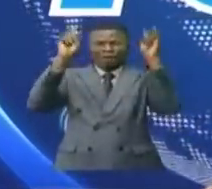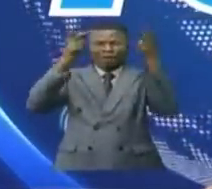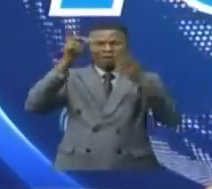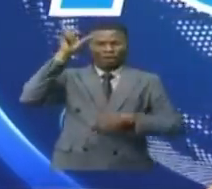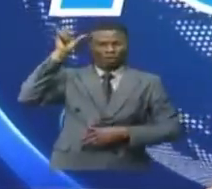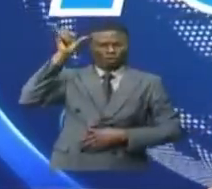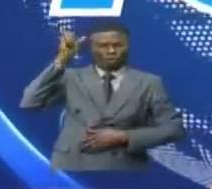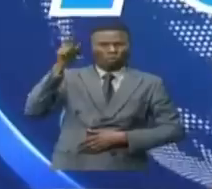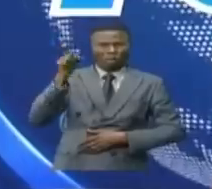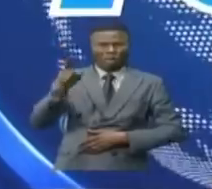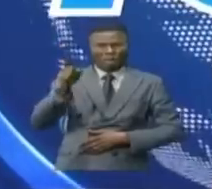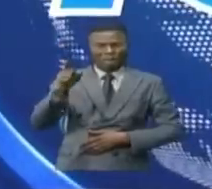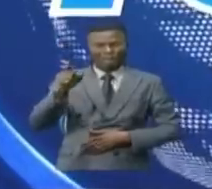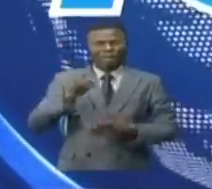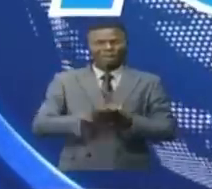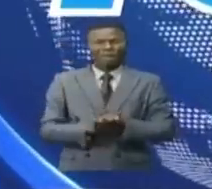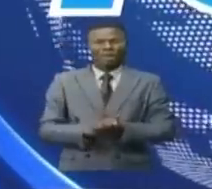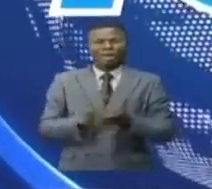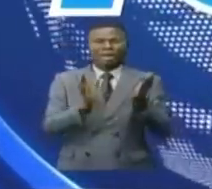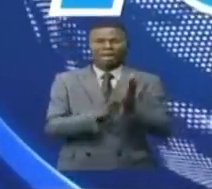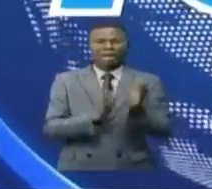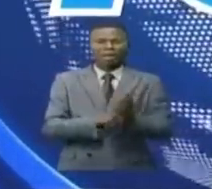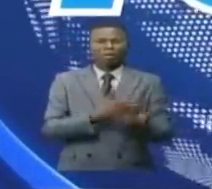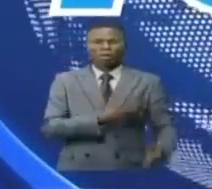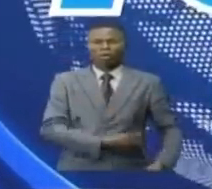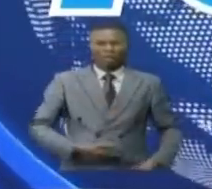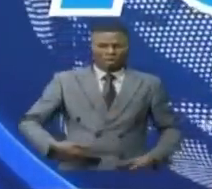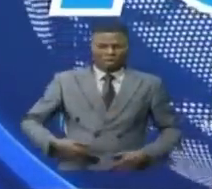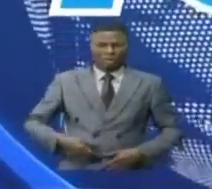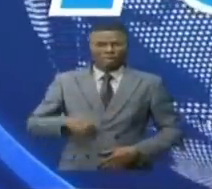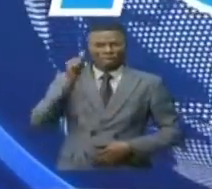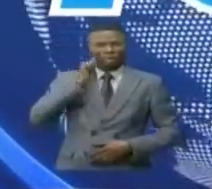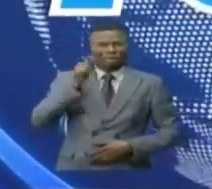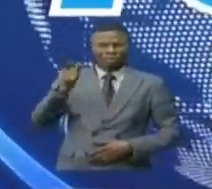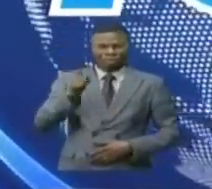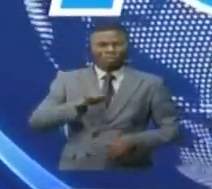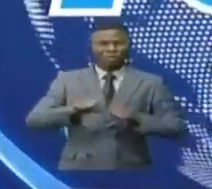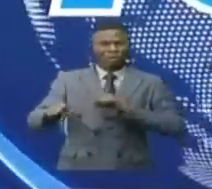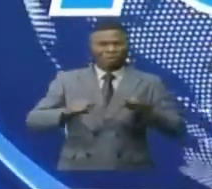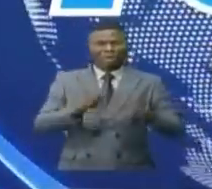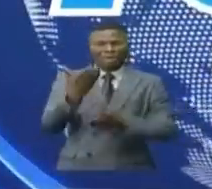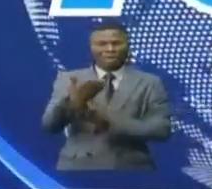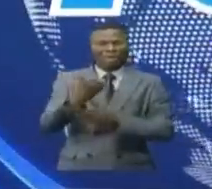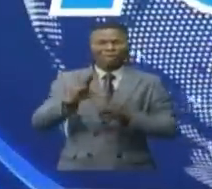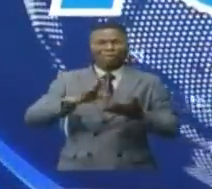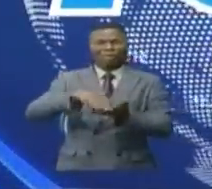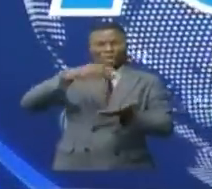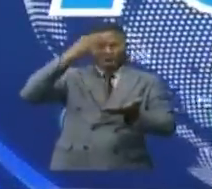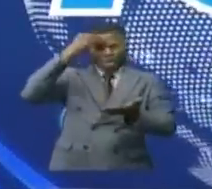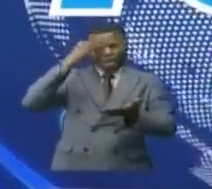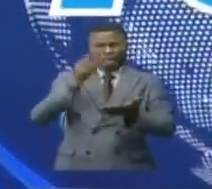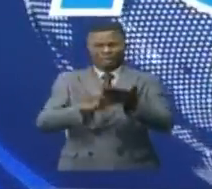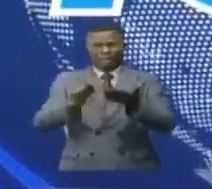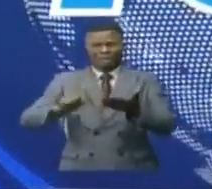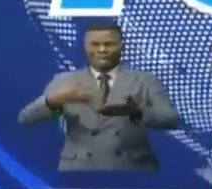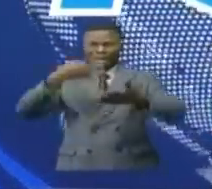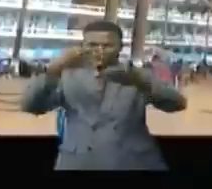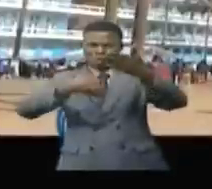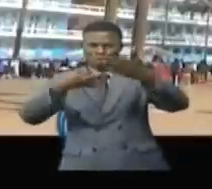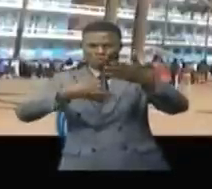du Haut-Katanga au lycée Twendele. Ce test est réservé aux élèves de la 8e, nous dit Bobo